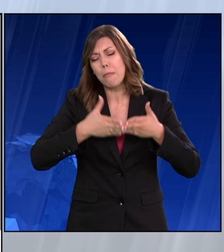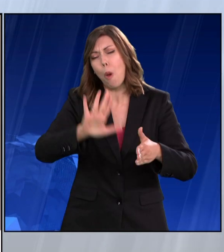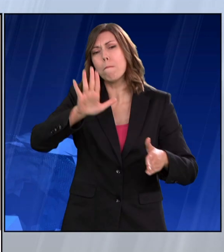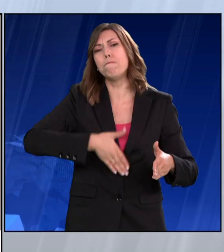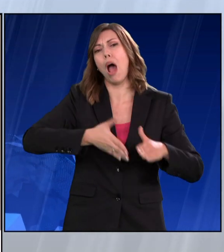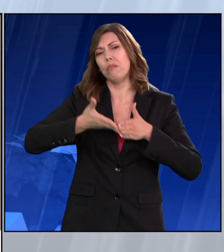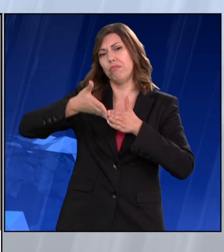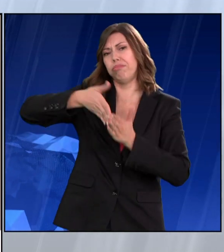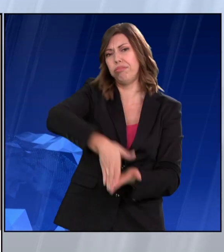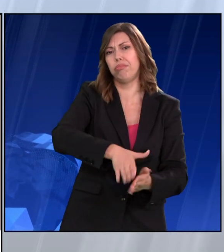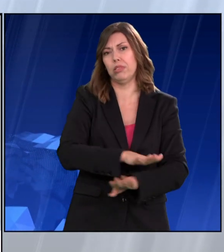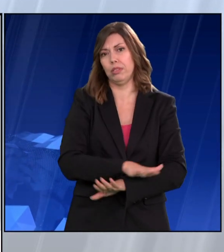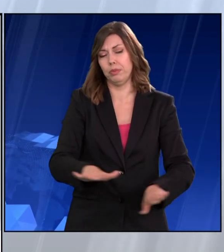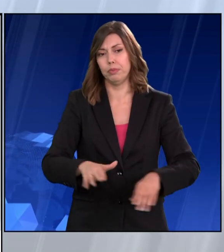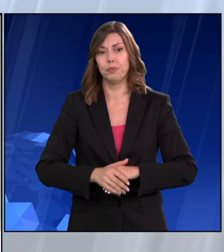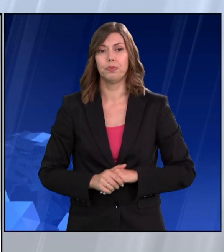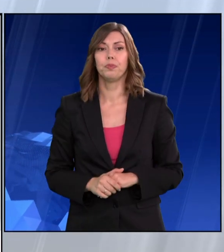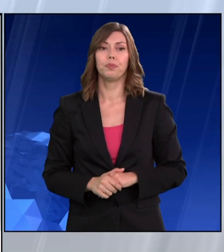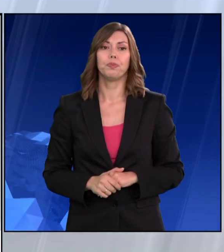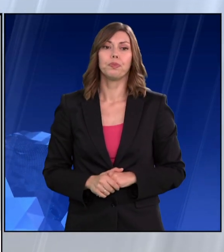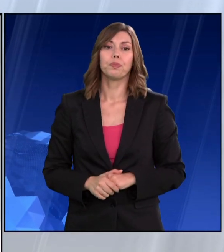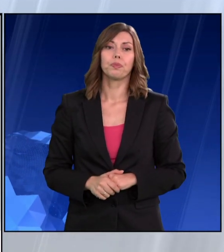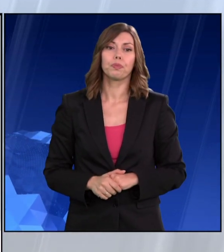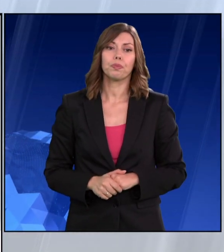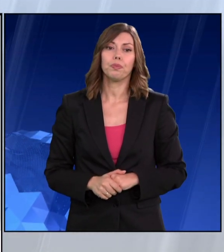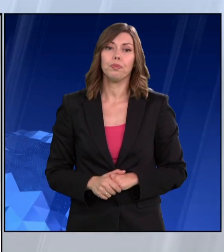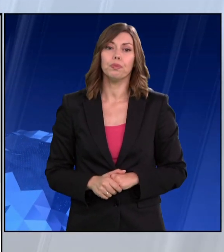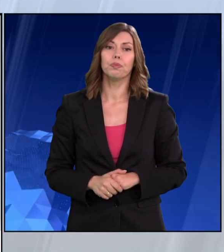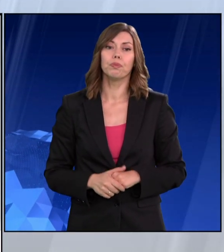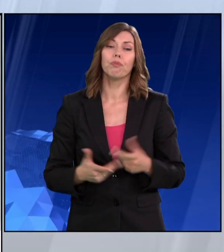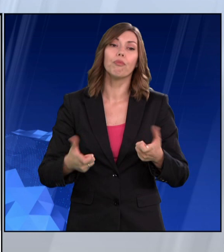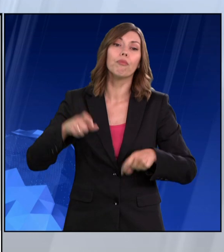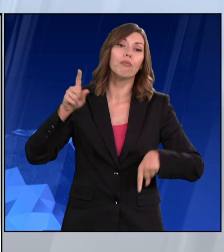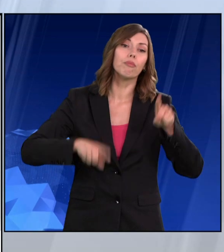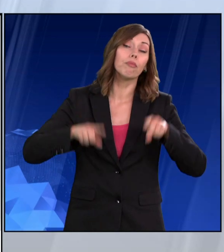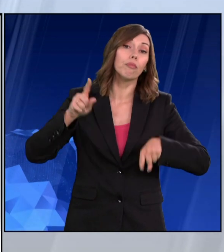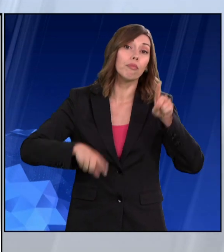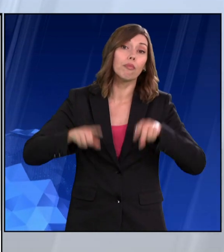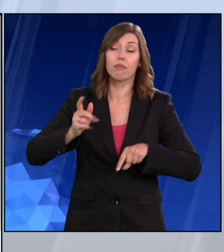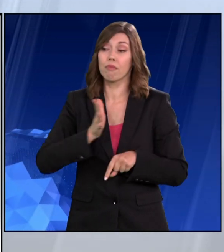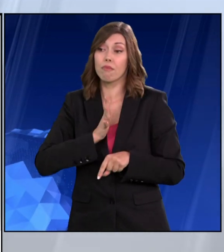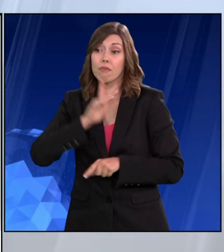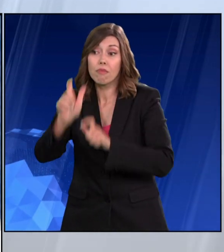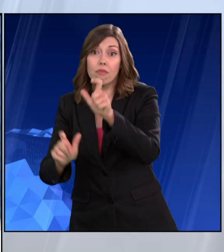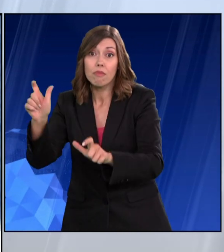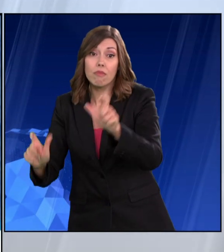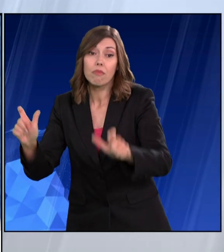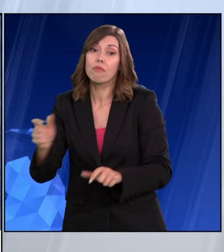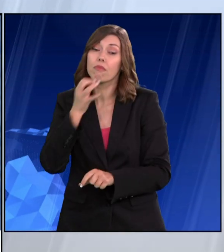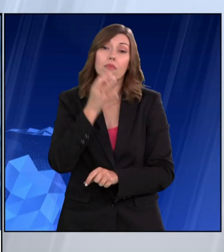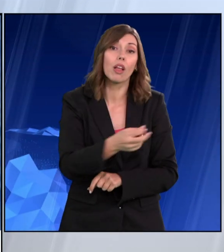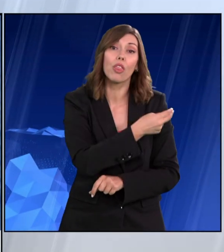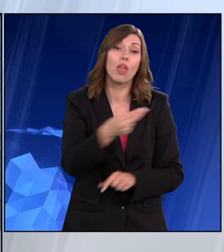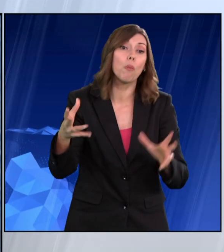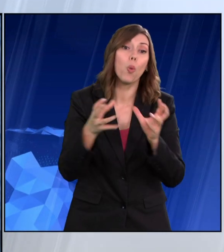Εδώ είναι what people have said or may have said to the Hellenic Coast Guards, that boat should not